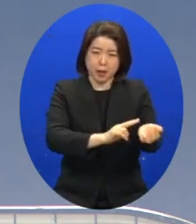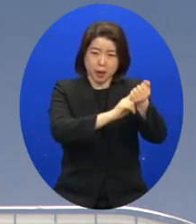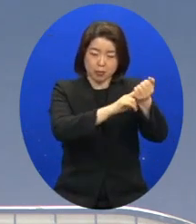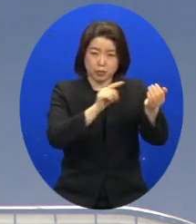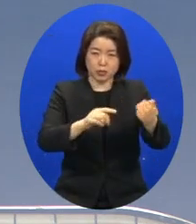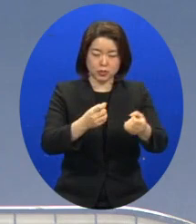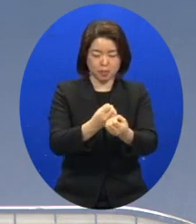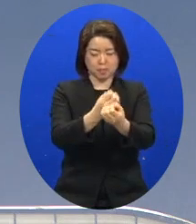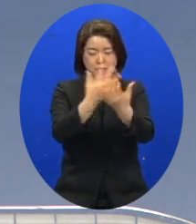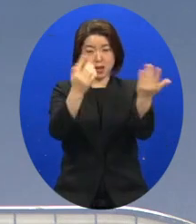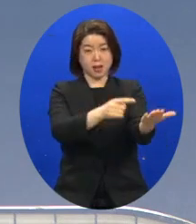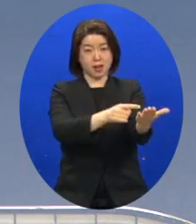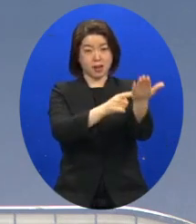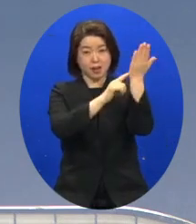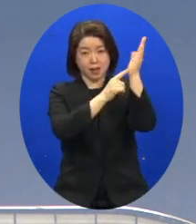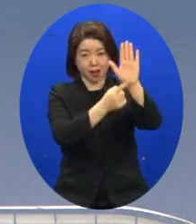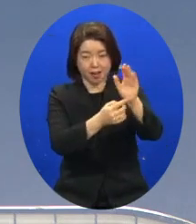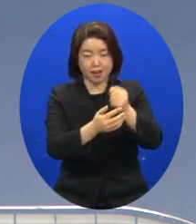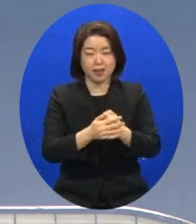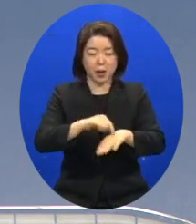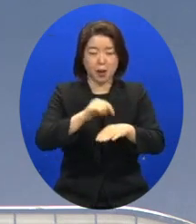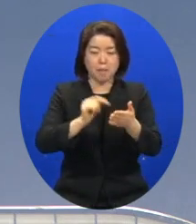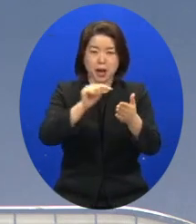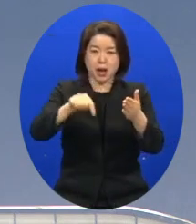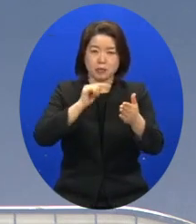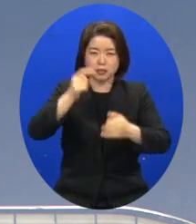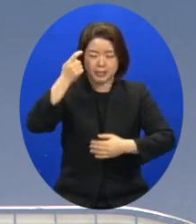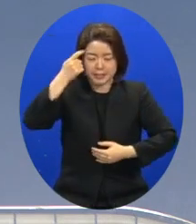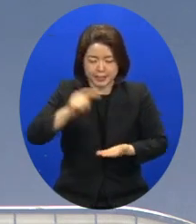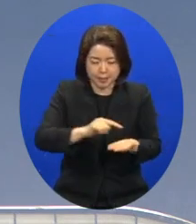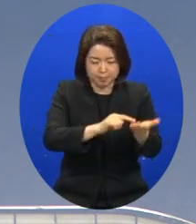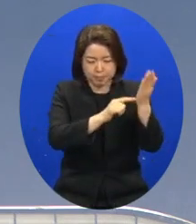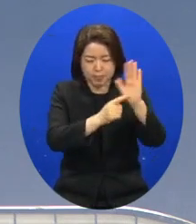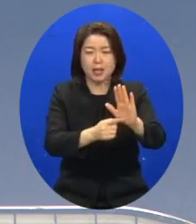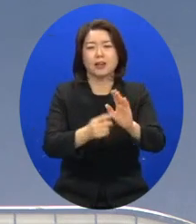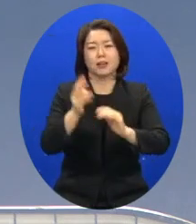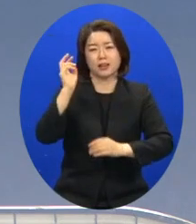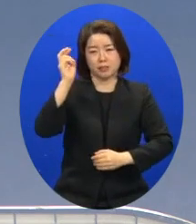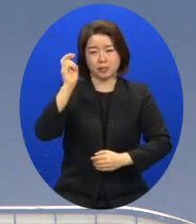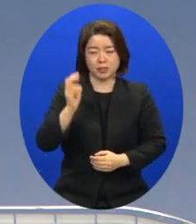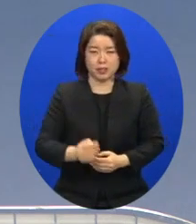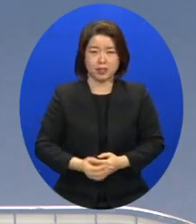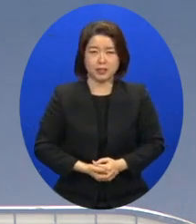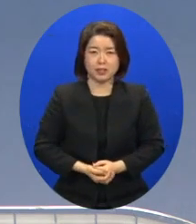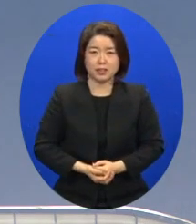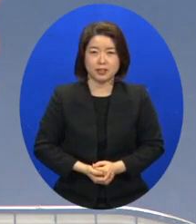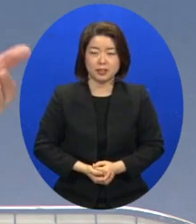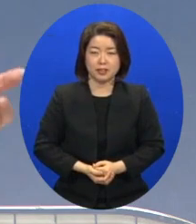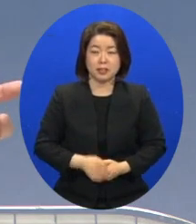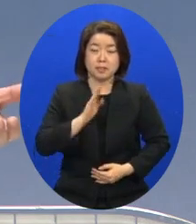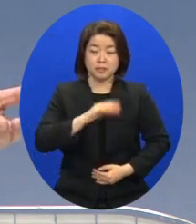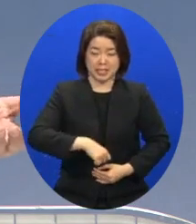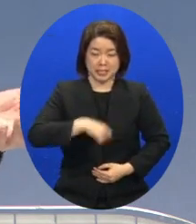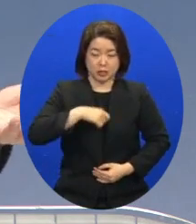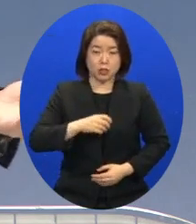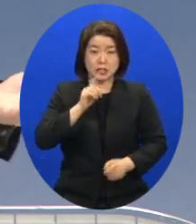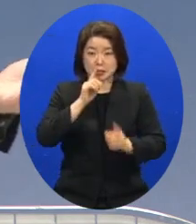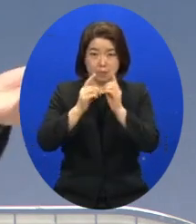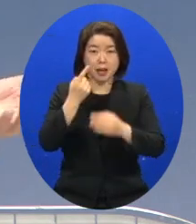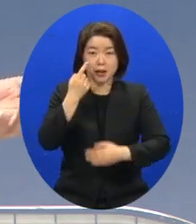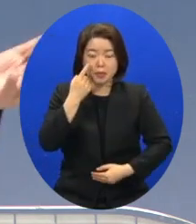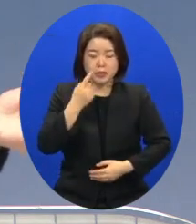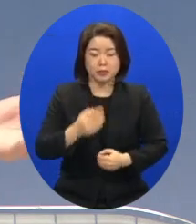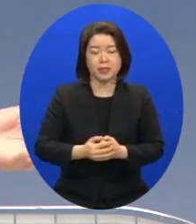환희 나타내시며 마음속의 생각을 들어 내실 것입니다 솔직히 말해 봅시다 우리가